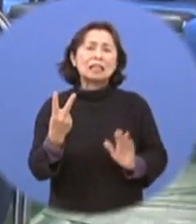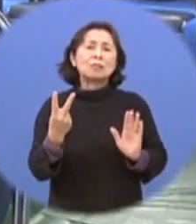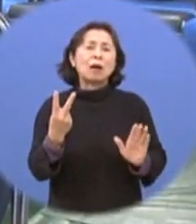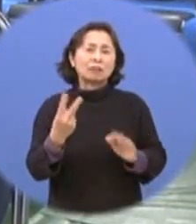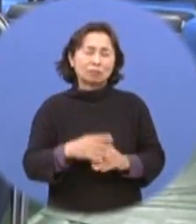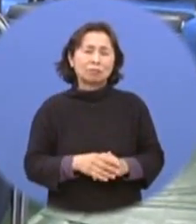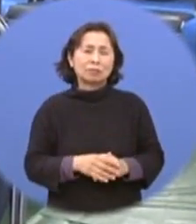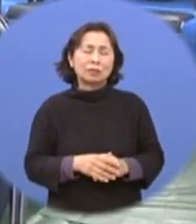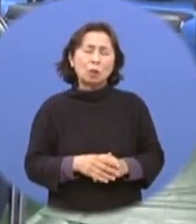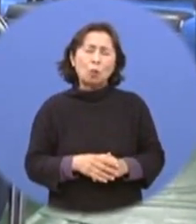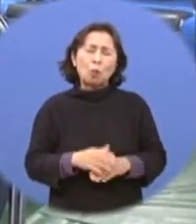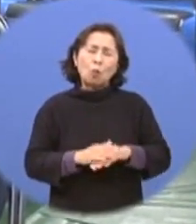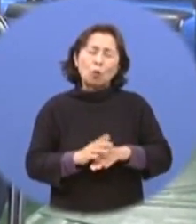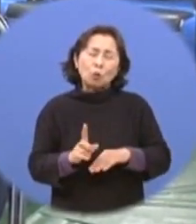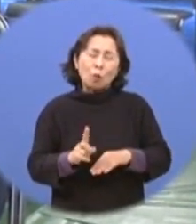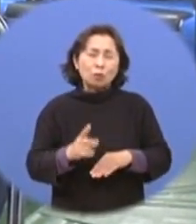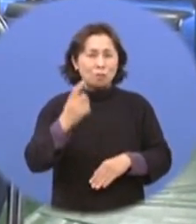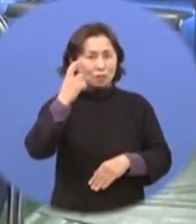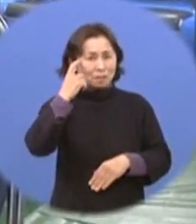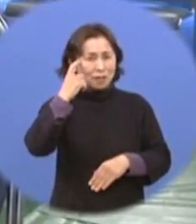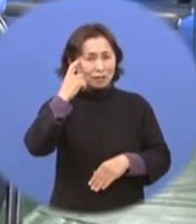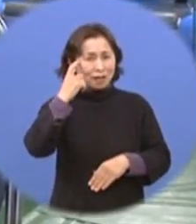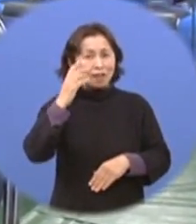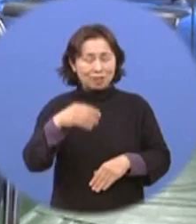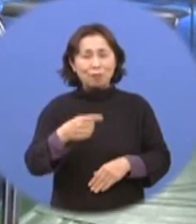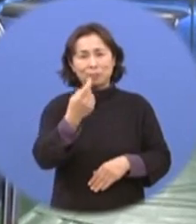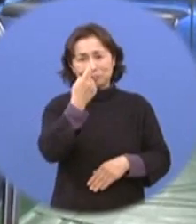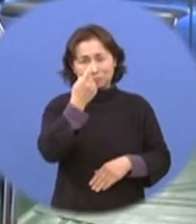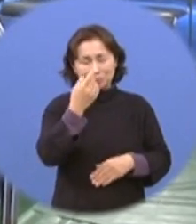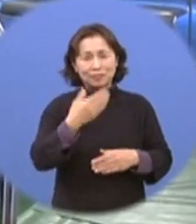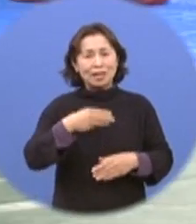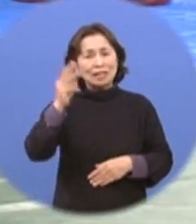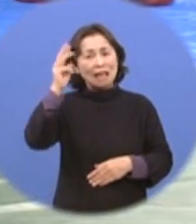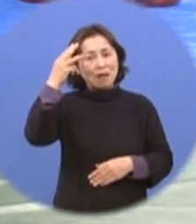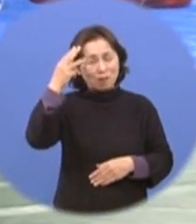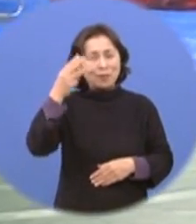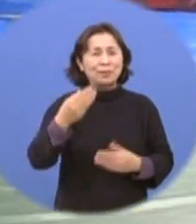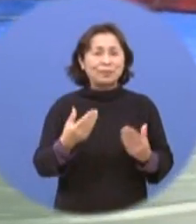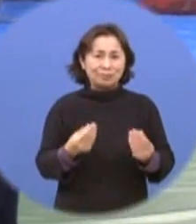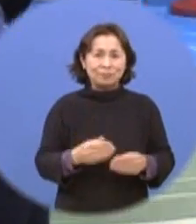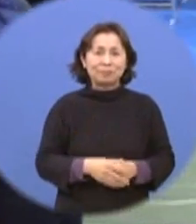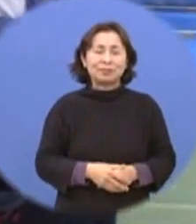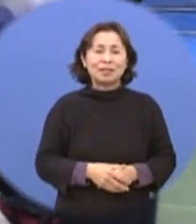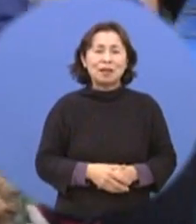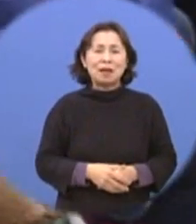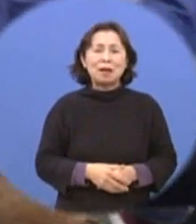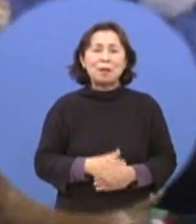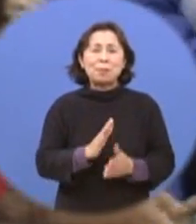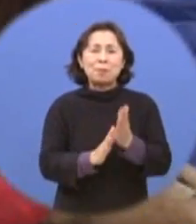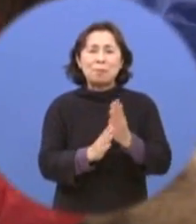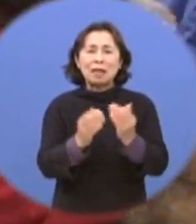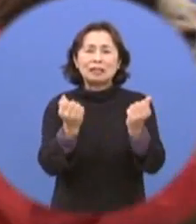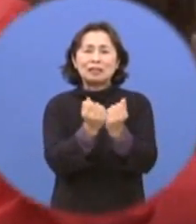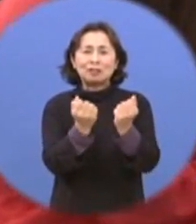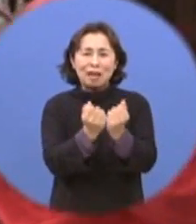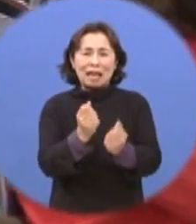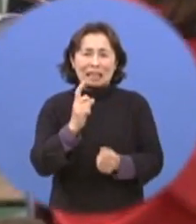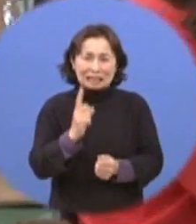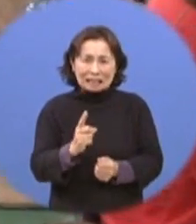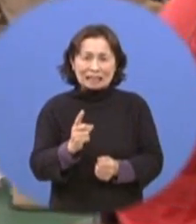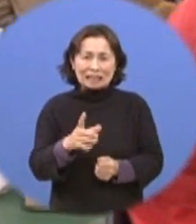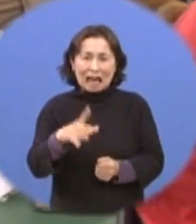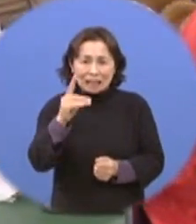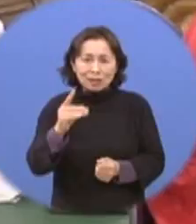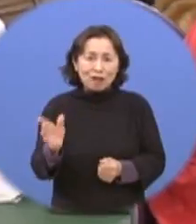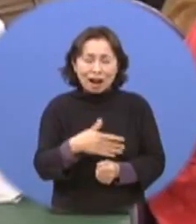仕方がちょっとわからなくて参考にさせてもらうと思うをさせてもらいます室兼一から今の聞いて